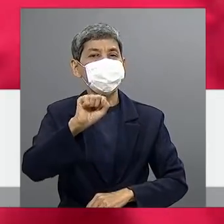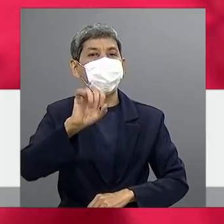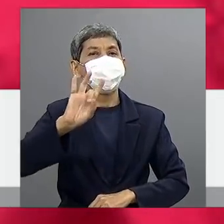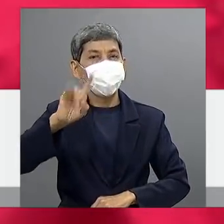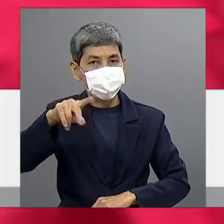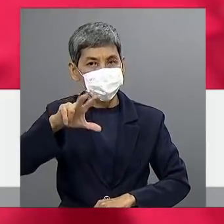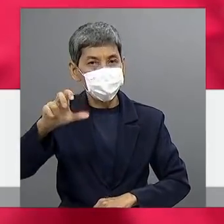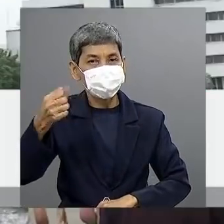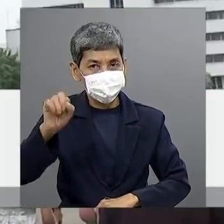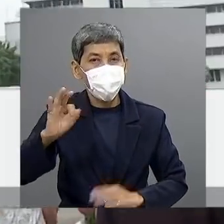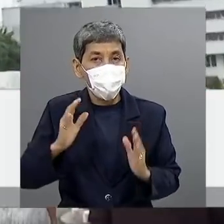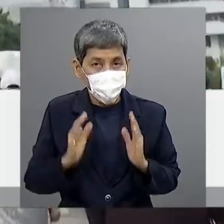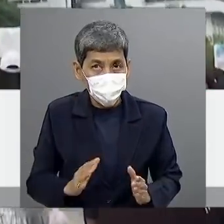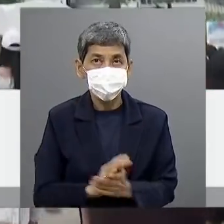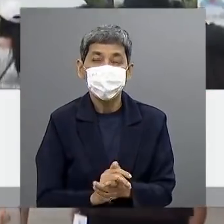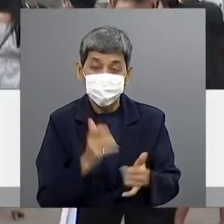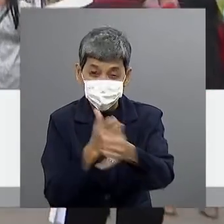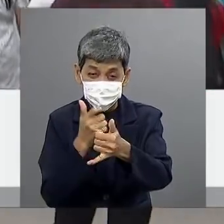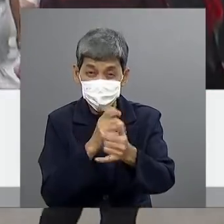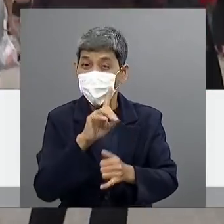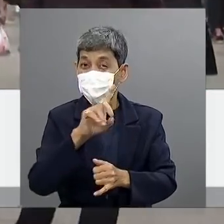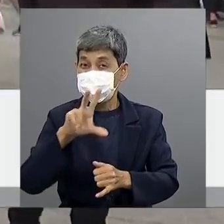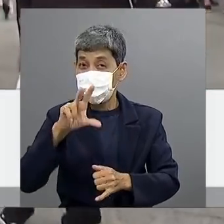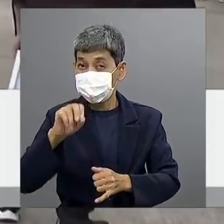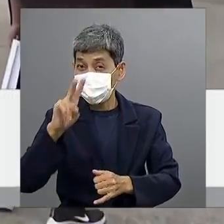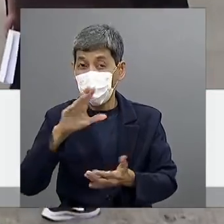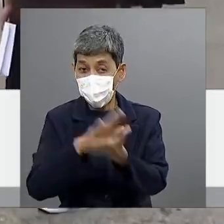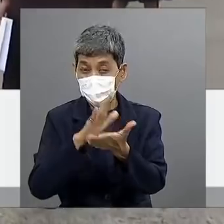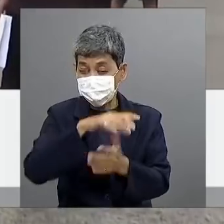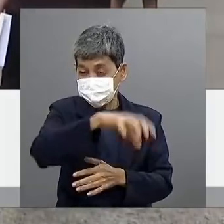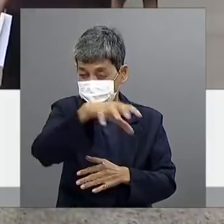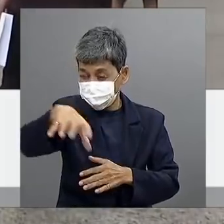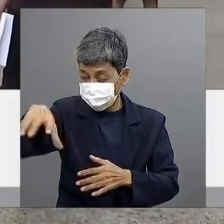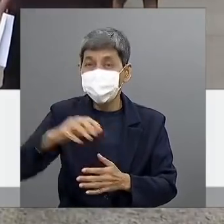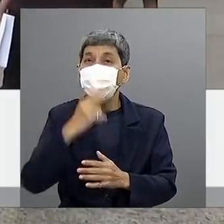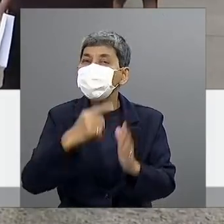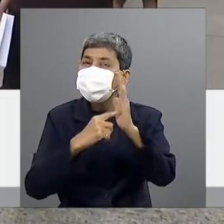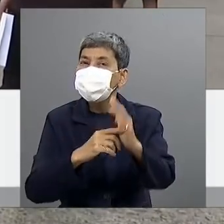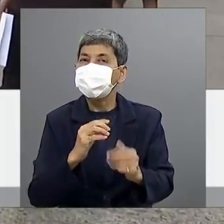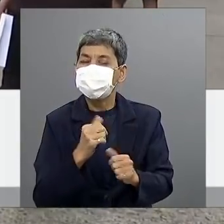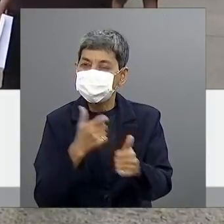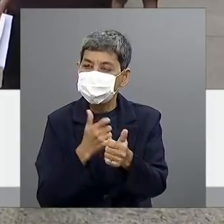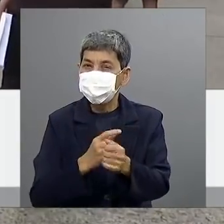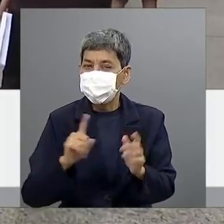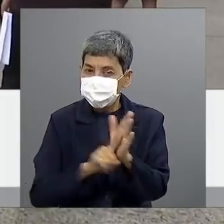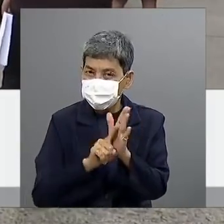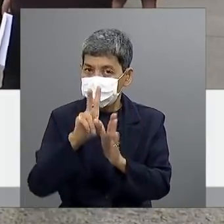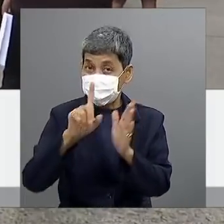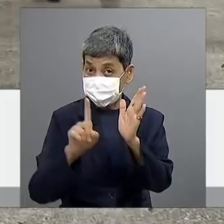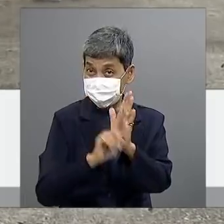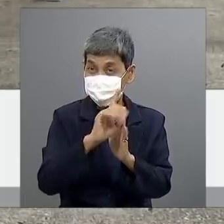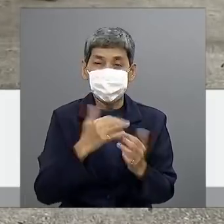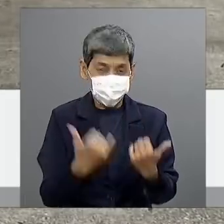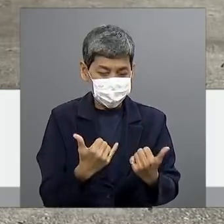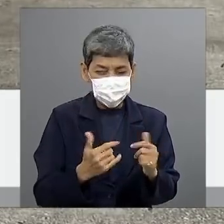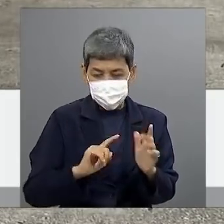108,319 คนจากทั้งหมด132โรงเรียนด้วยกันค่ะเป็นการฉีดรวมทั้ง2รอบนะคะเริ่มฉีดตั้งแต่วันนี้เลยวันแรก